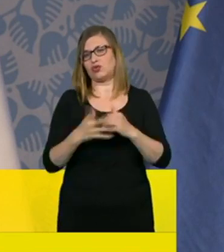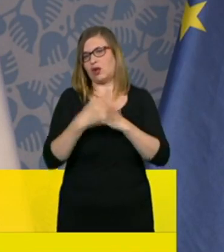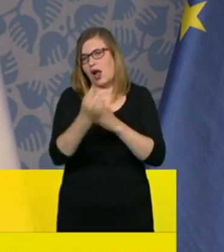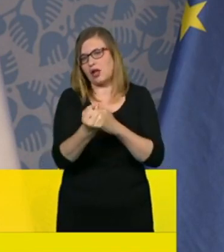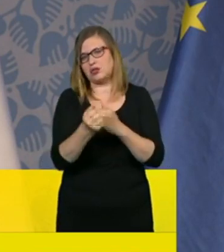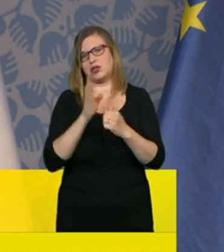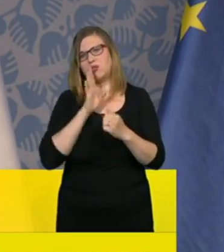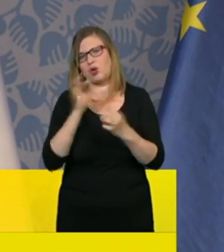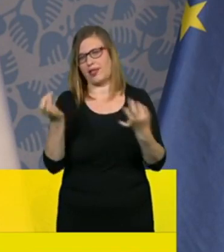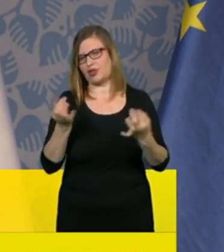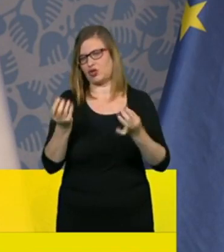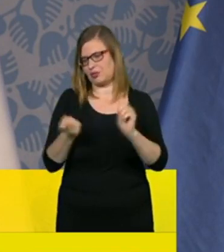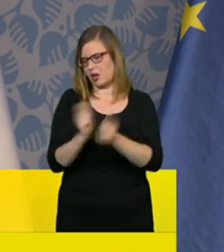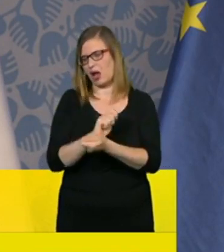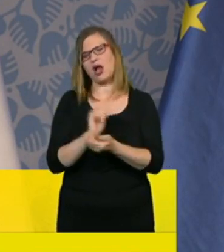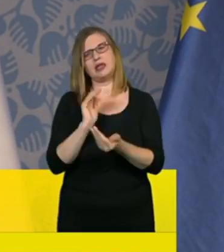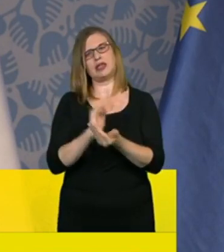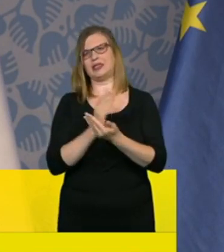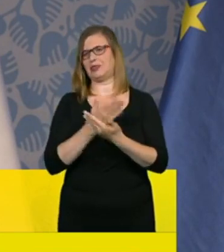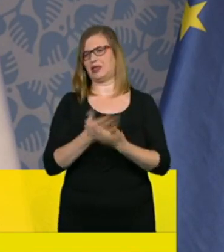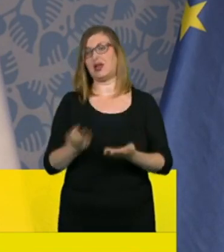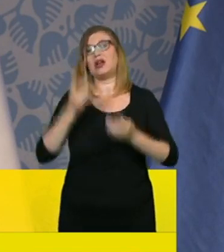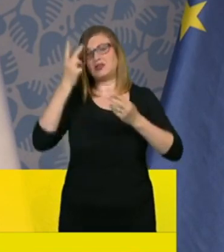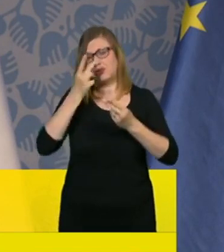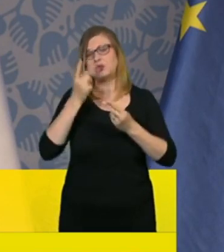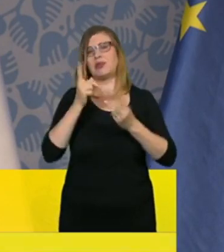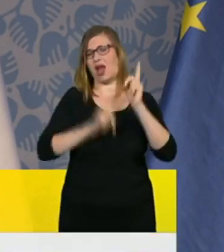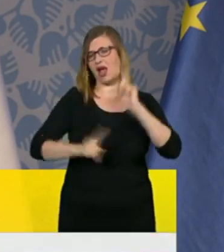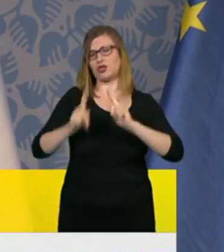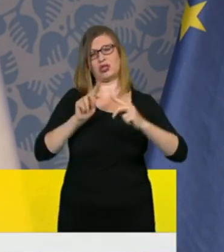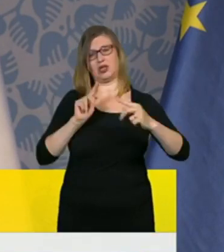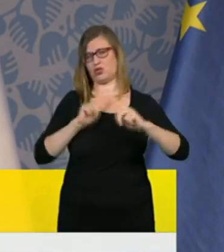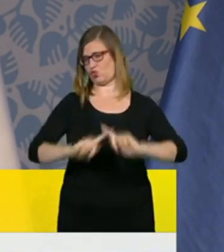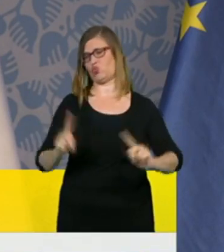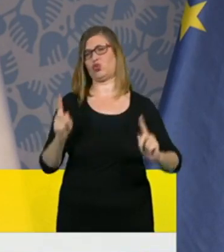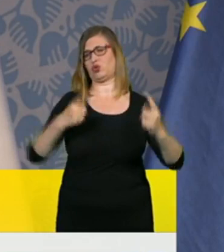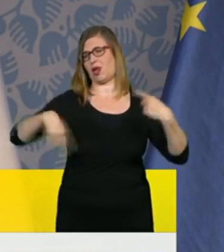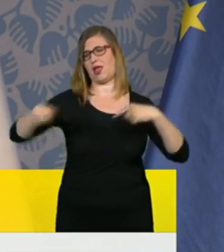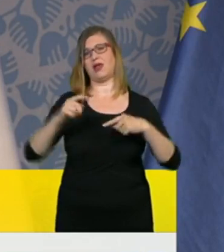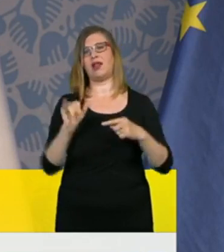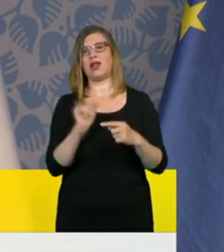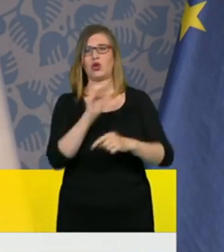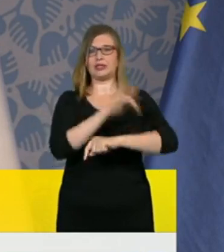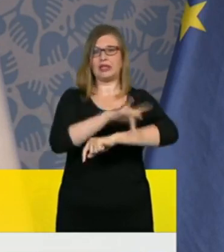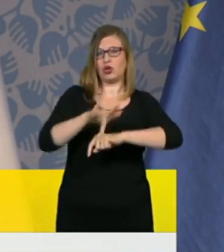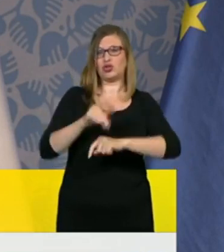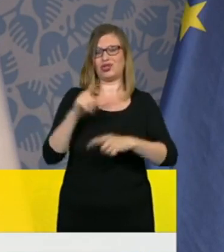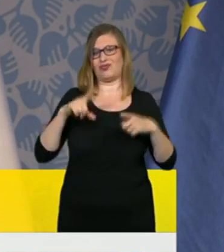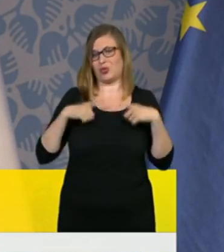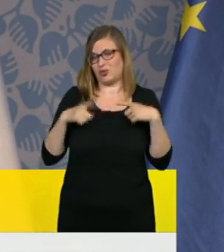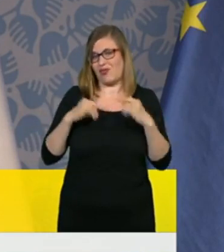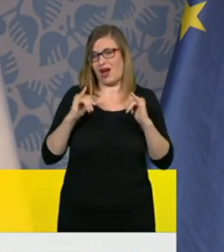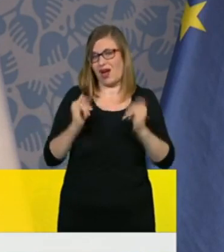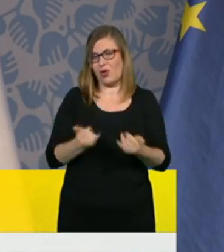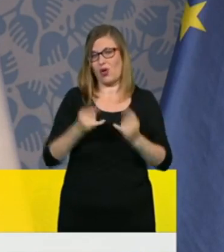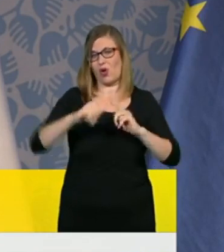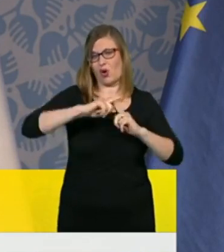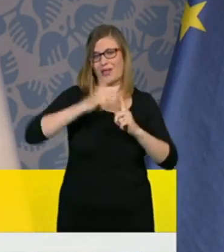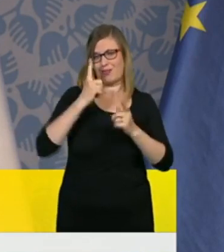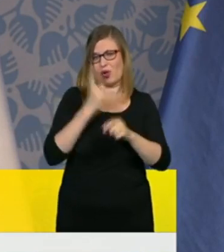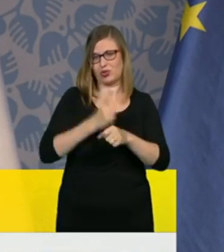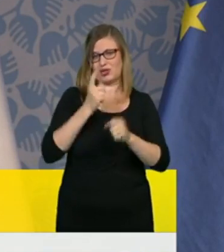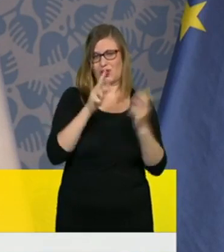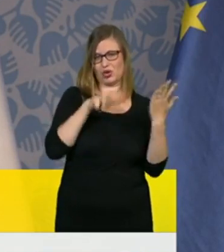považujeme, a samozřejmě jsou na to také různé názory, stejně jako jsou různé názory na roušky, někdo to využívá, někteří seniori, někteří nikoliv, ale je část seniorů,